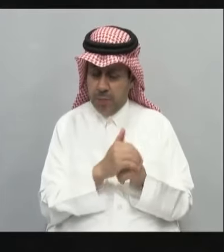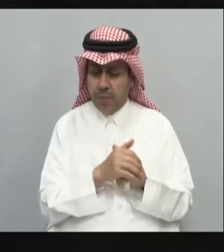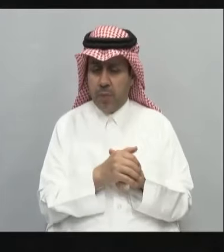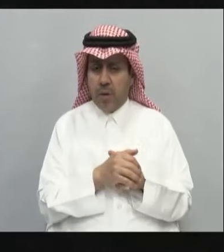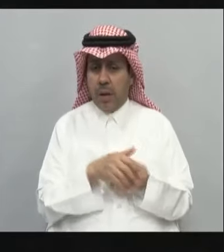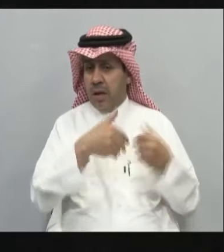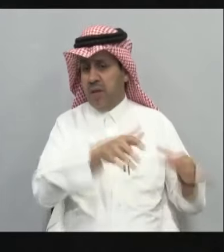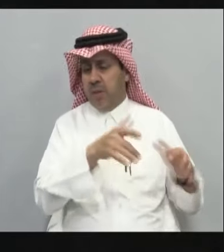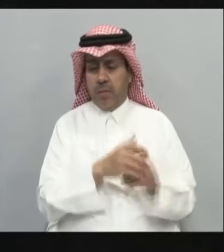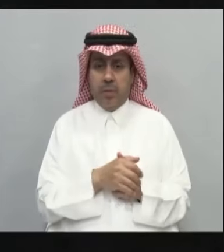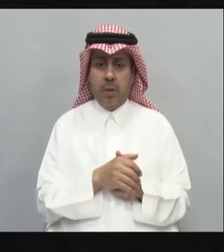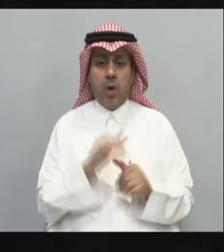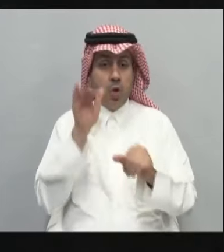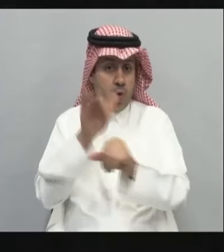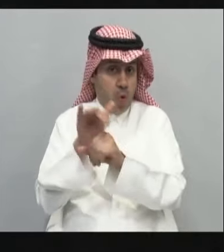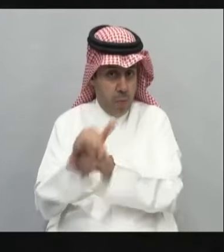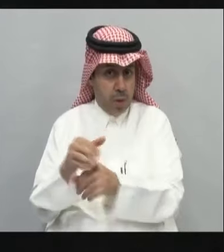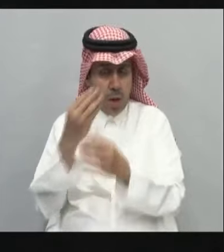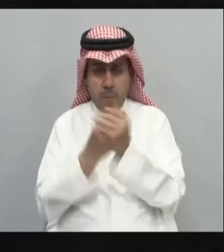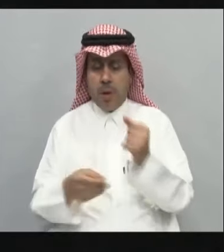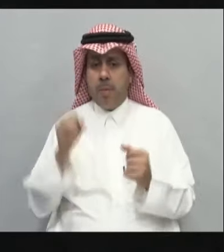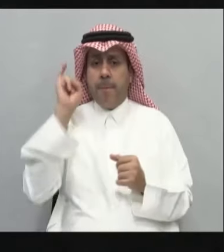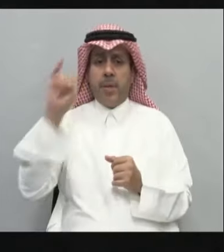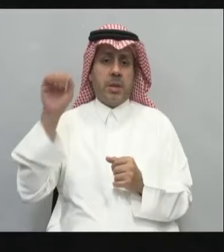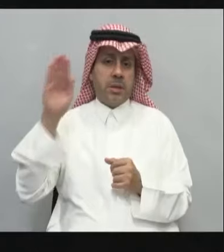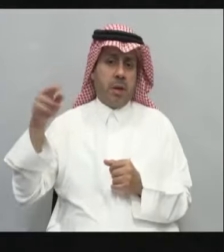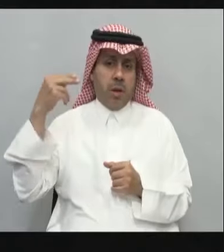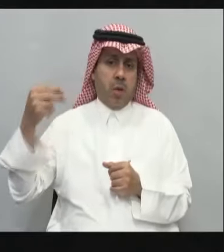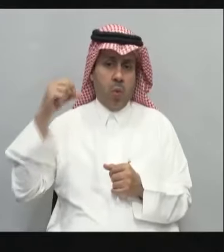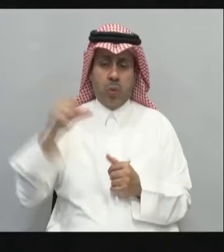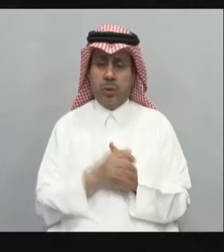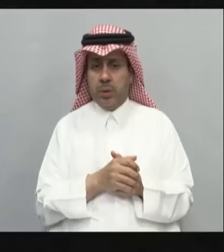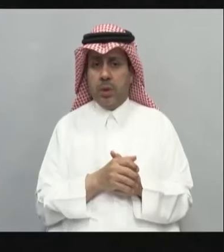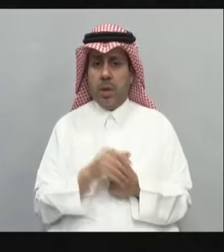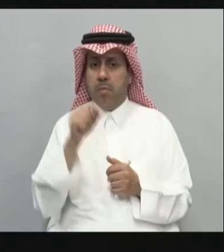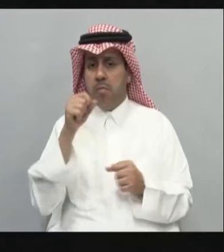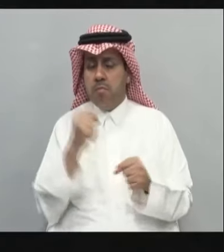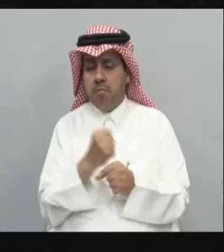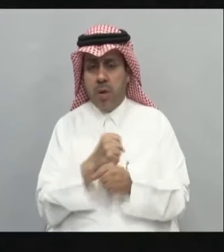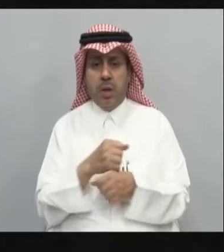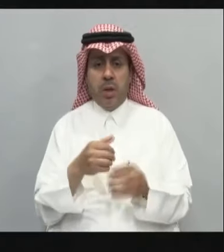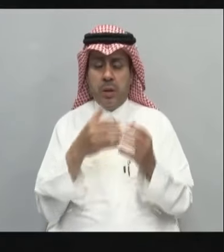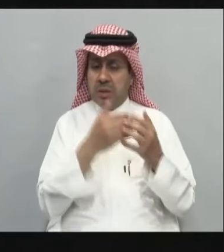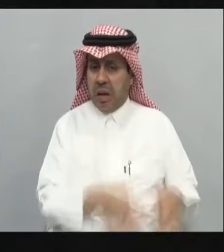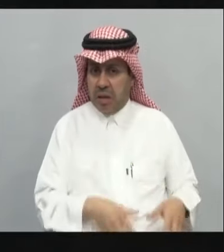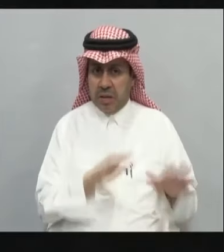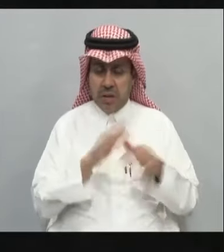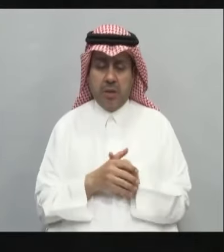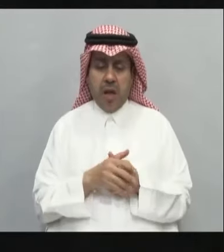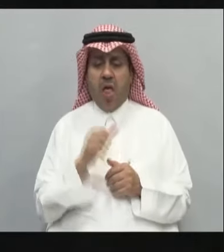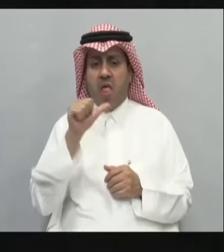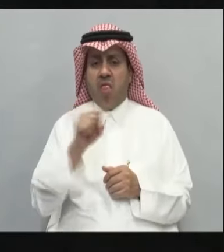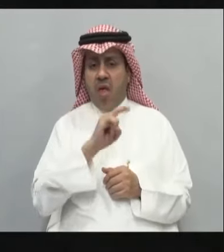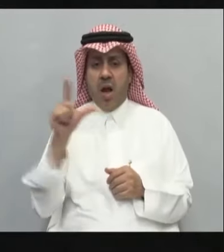ابن مسعود رضي الله عن وارضى ان من يترك هدي النبي عليه الصلاه والسلام ماذا يكون في حاله يكون قد ظل وترك